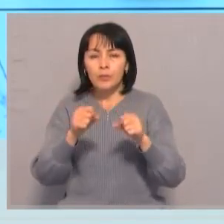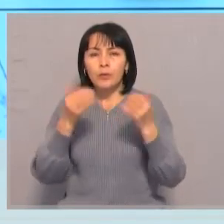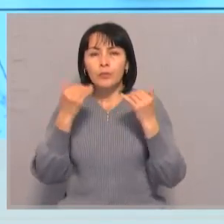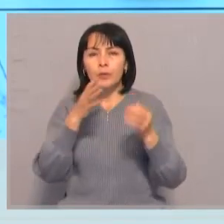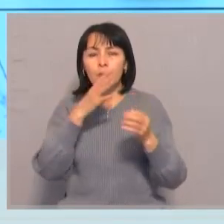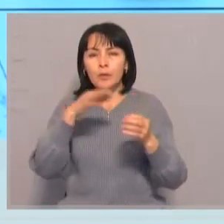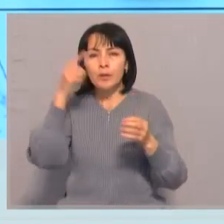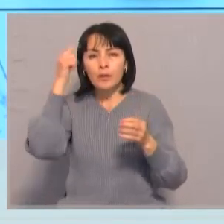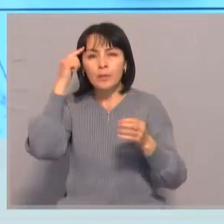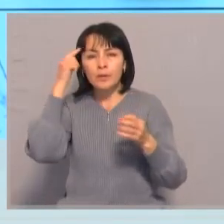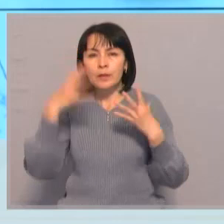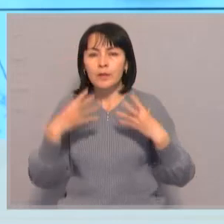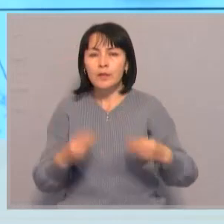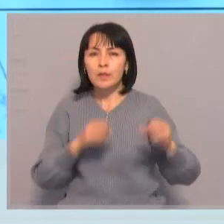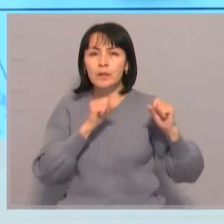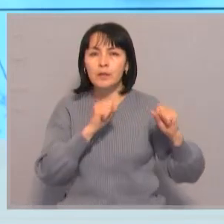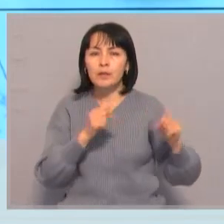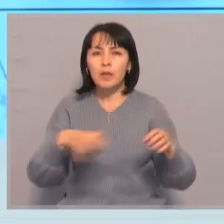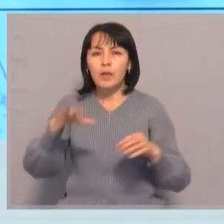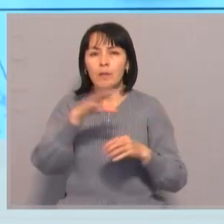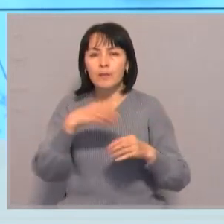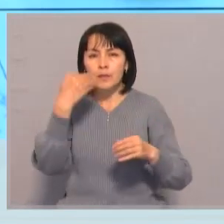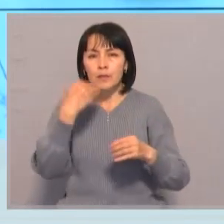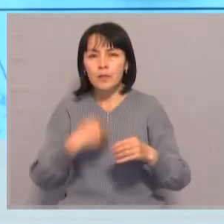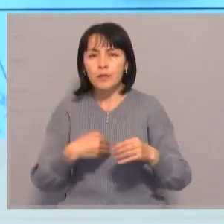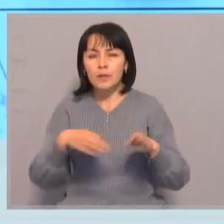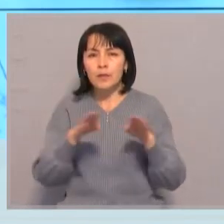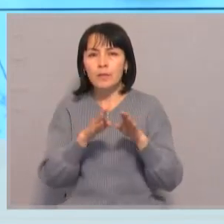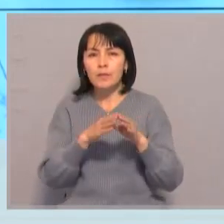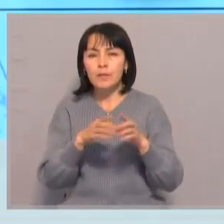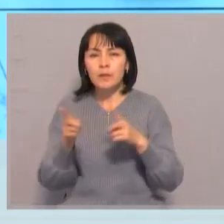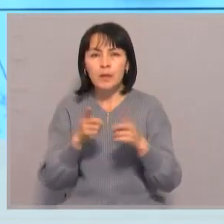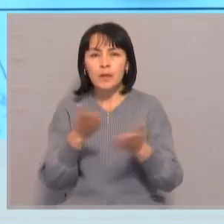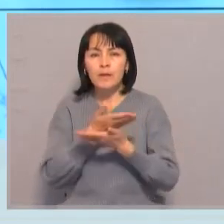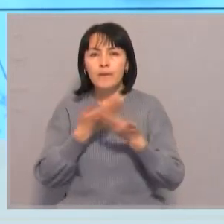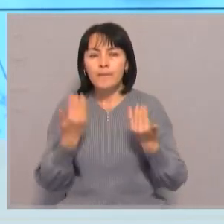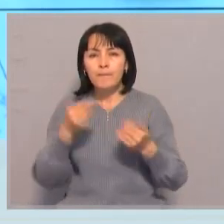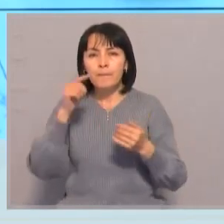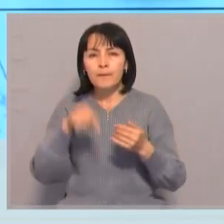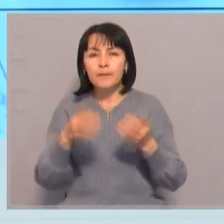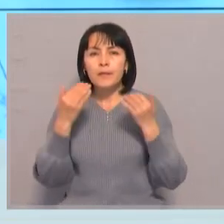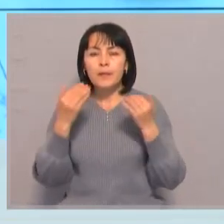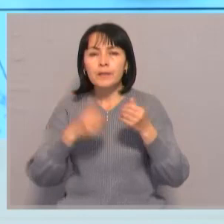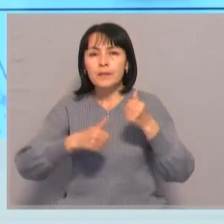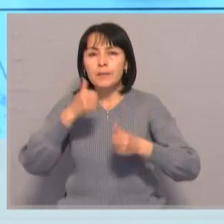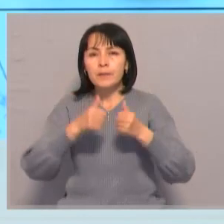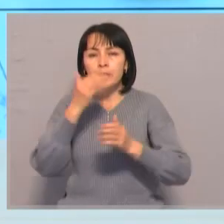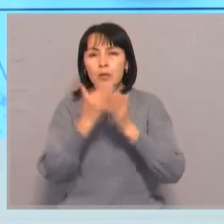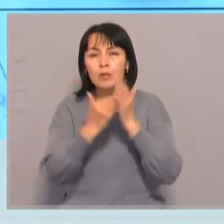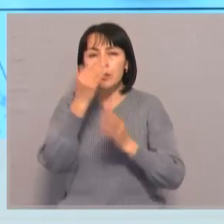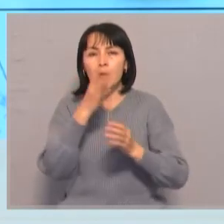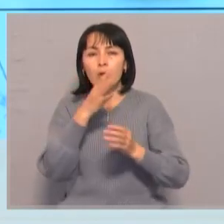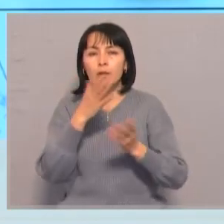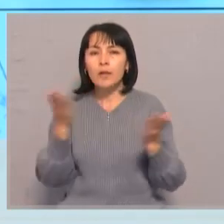кезде психикалық денсаулықты сақтауға баршамыздың ішкі ресурсымыз жетпей жатады. Оның үстіне қазір бәсекелестігі жоғары